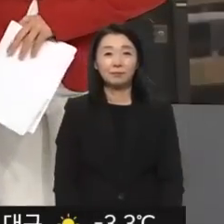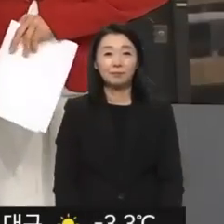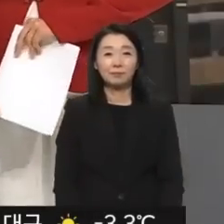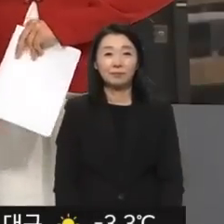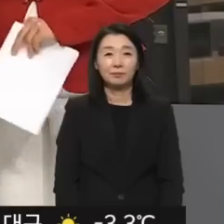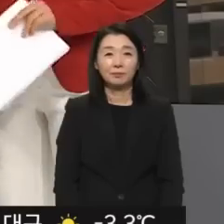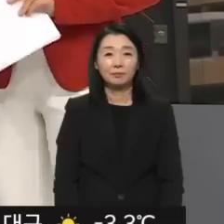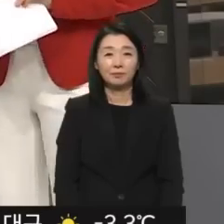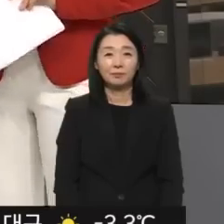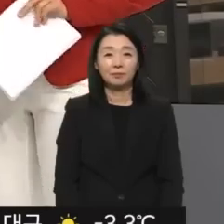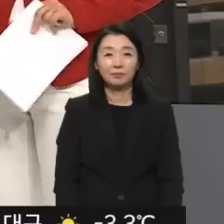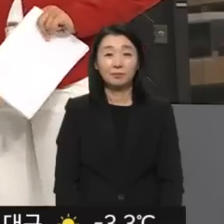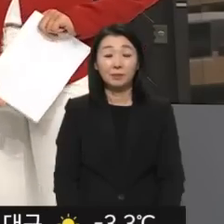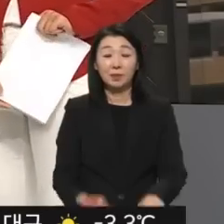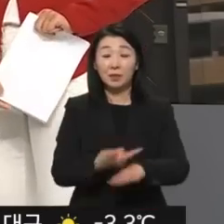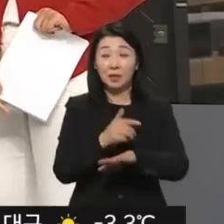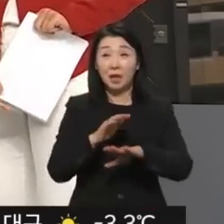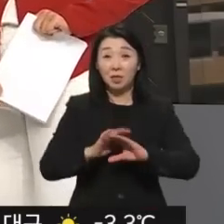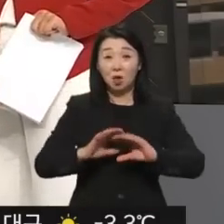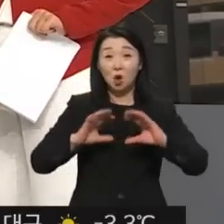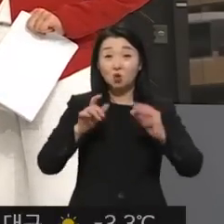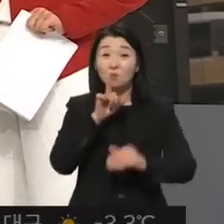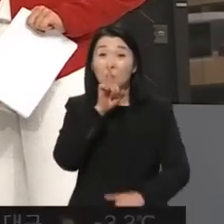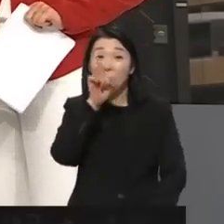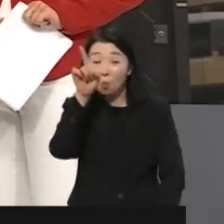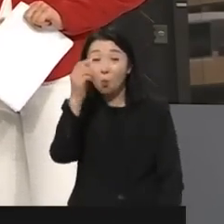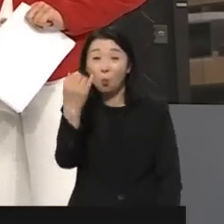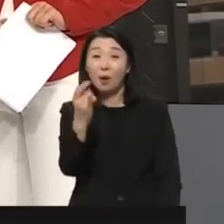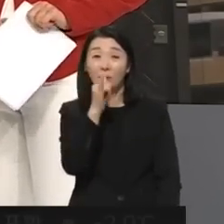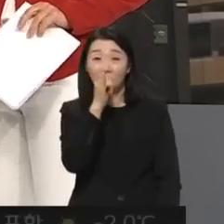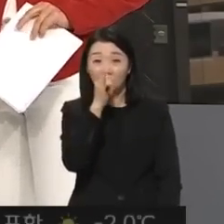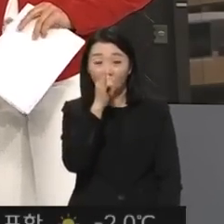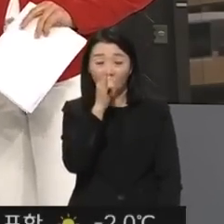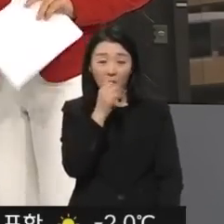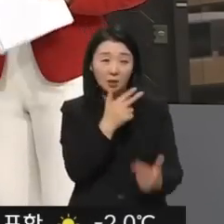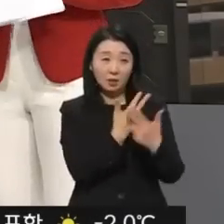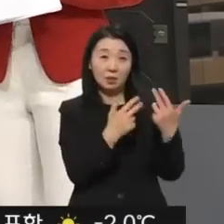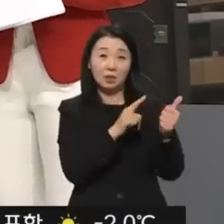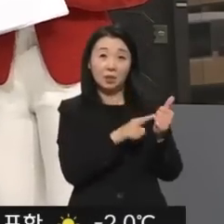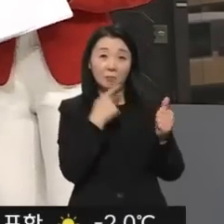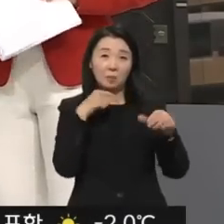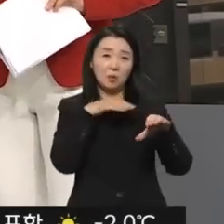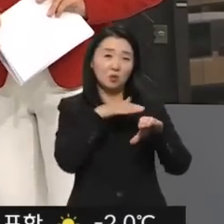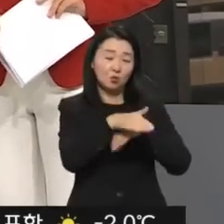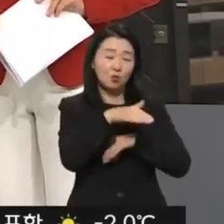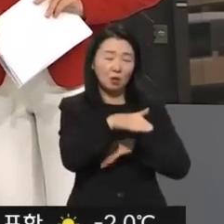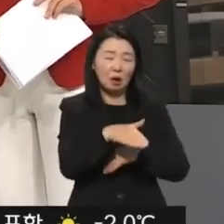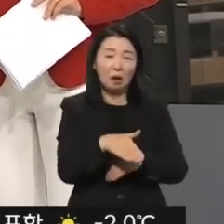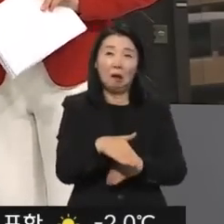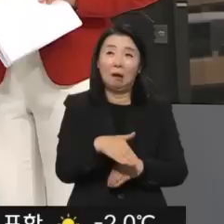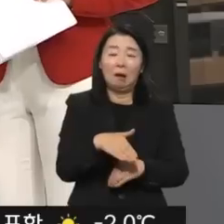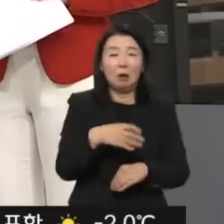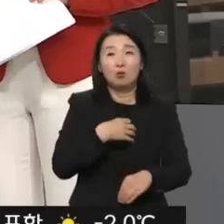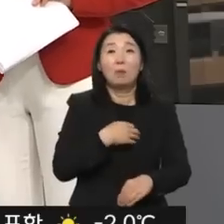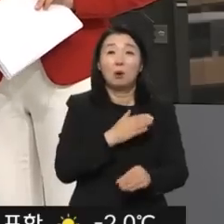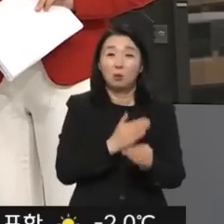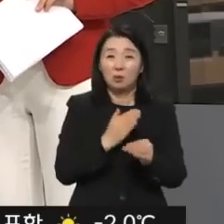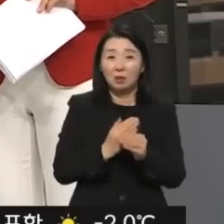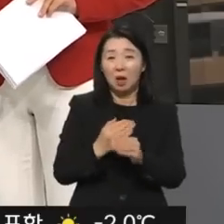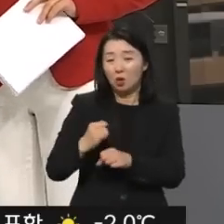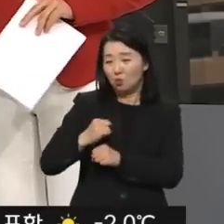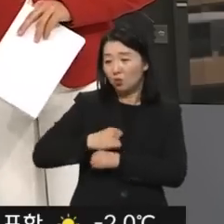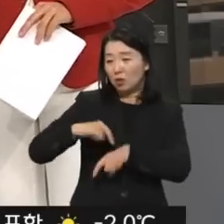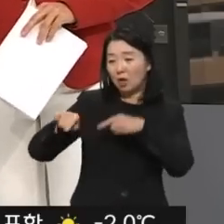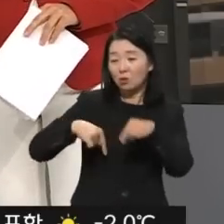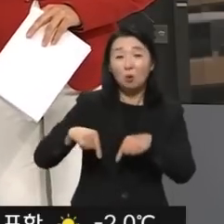네, 이어서 이 대전 국민보고회가 이어졌는데요. 이 대표는 여기서도 민주주의가 질식하고 있다.